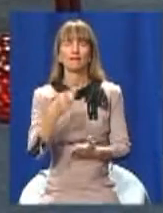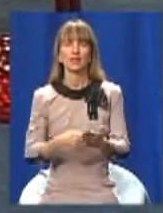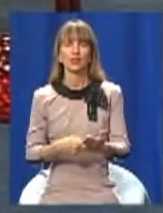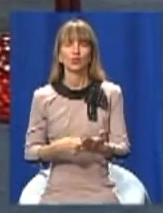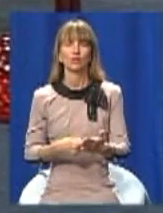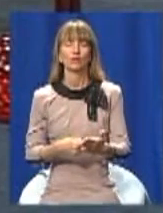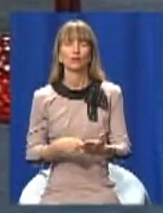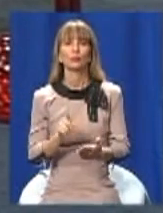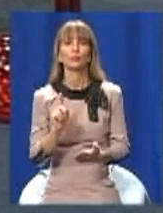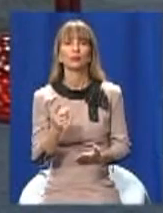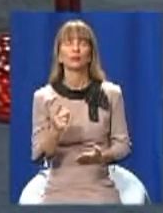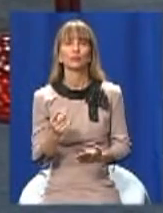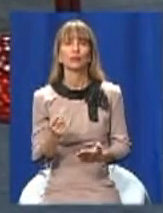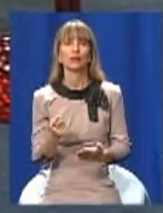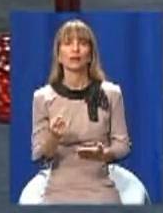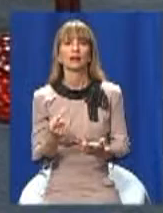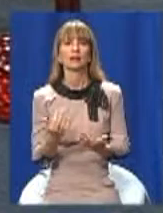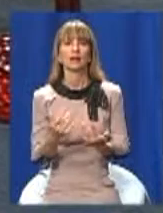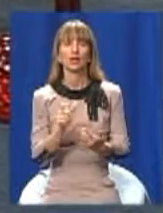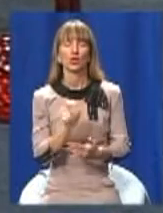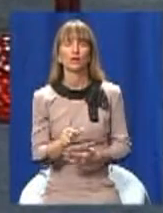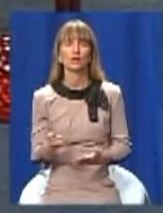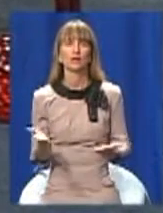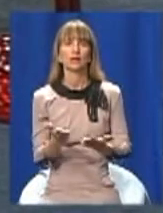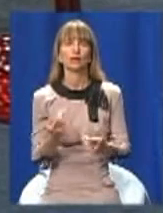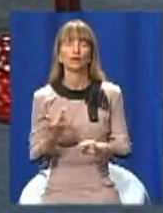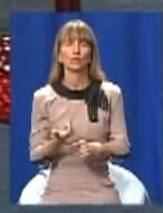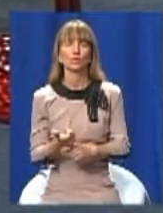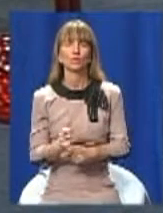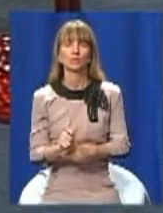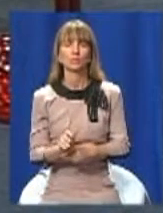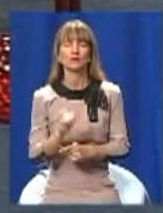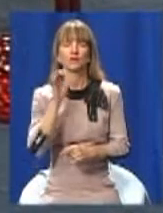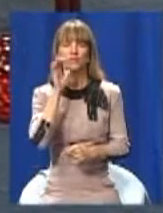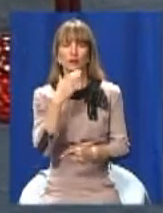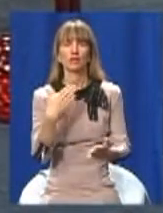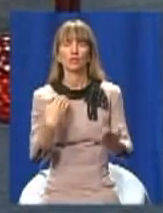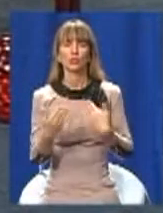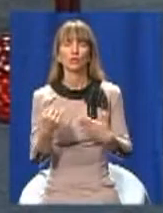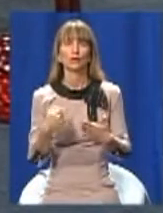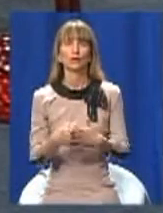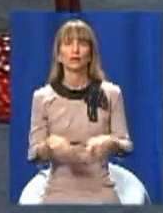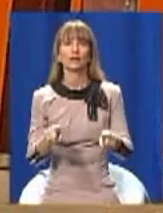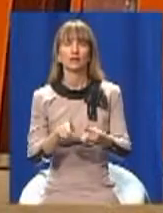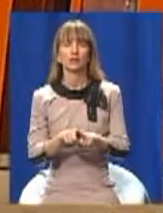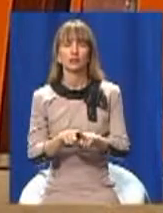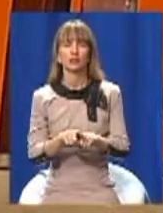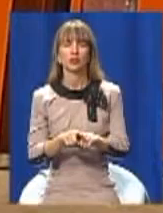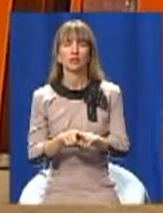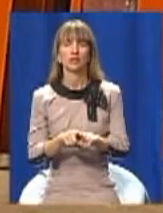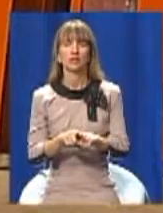адже деякі люди, які дуже серйозно ставляться до таких от